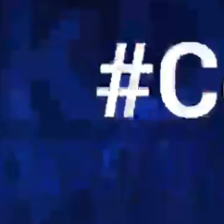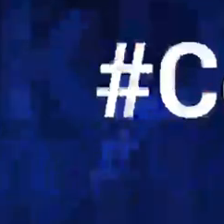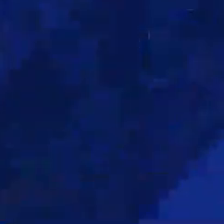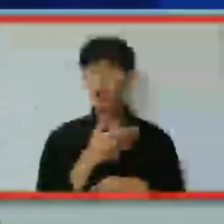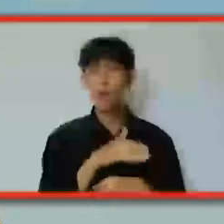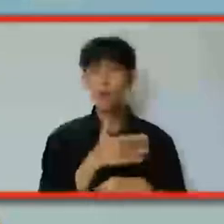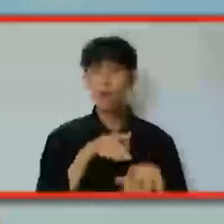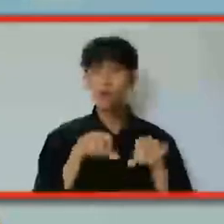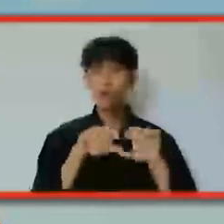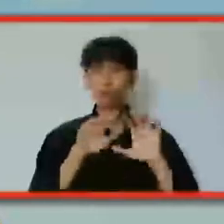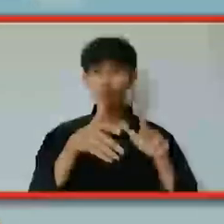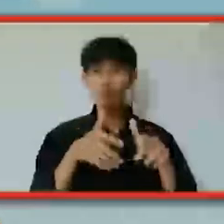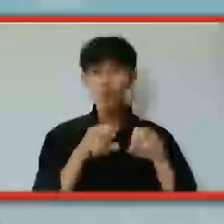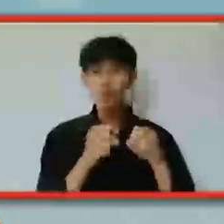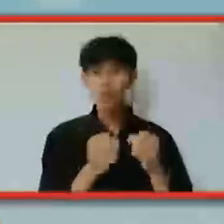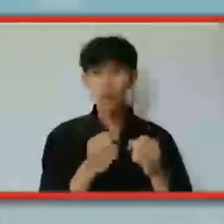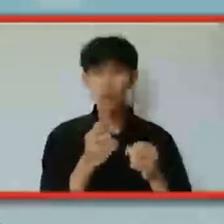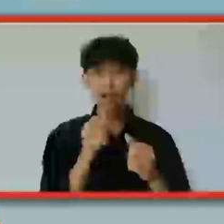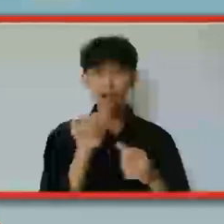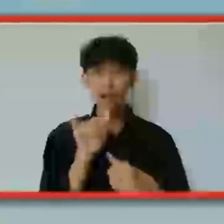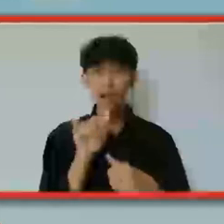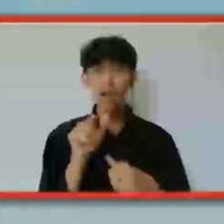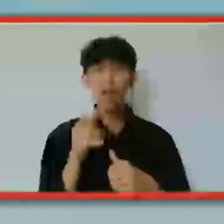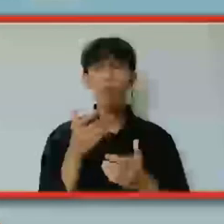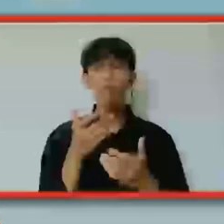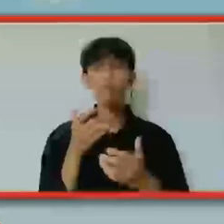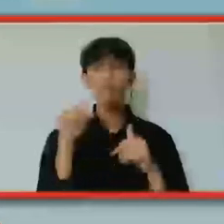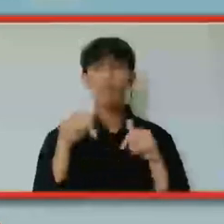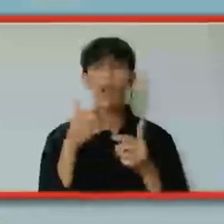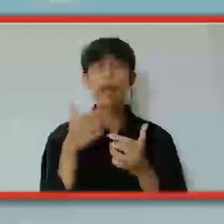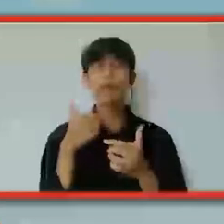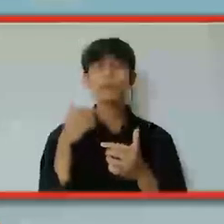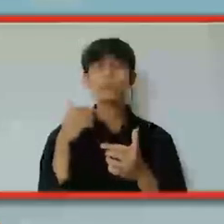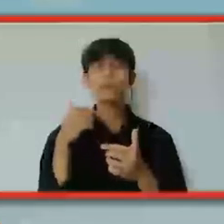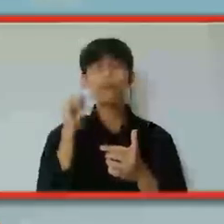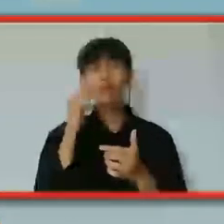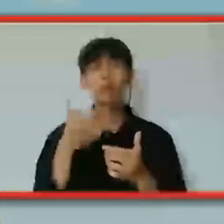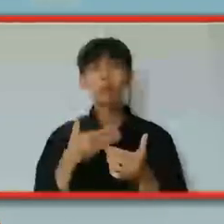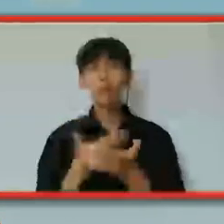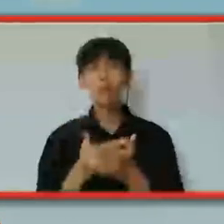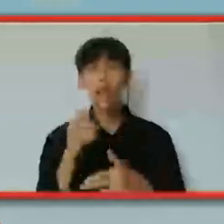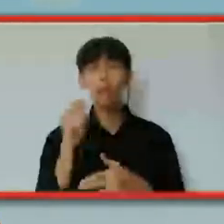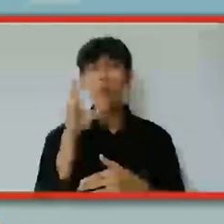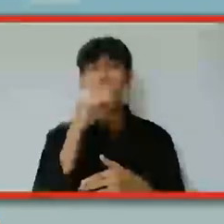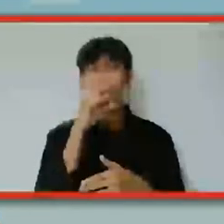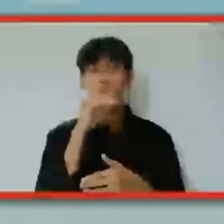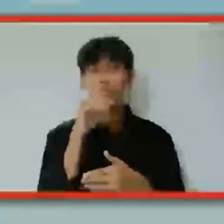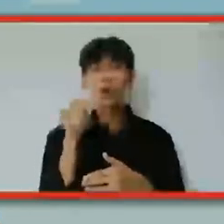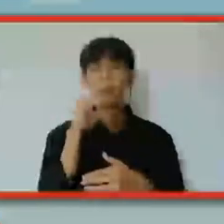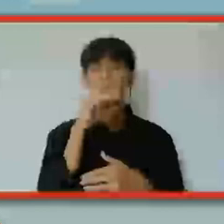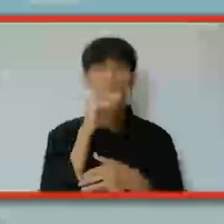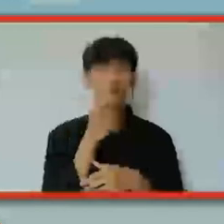Kamu sekarang ibu minta bicara Tidak pakai alat, kamu bicara Adi